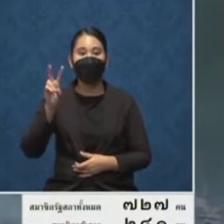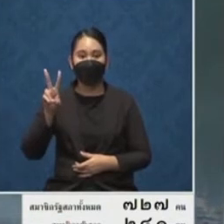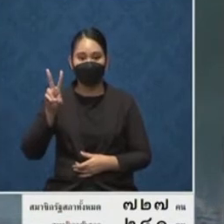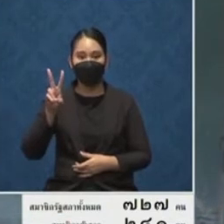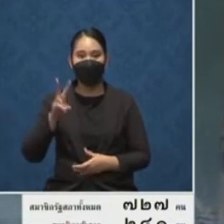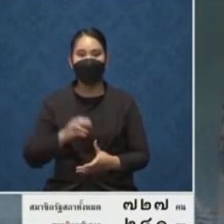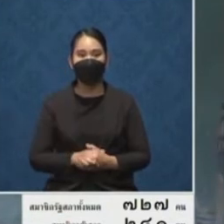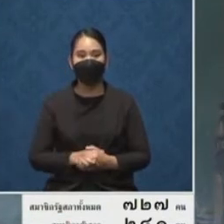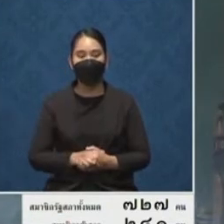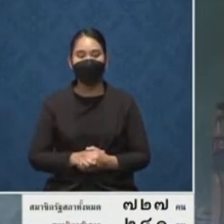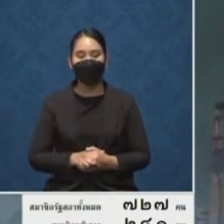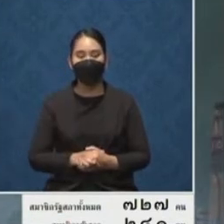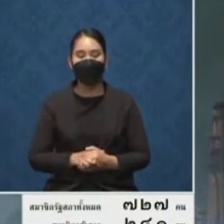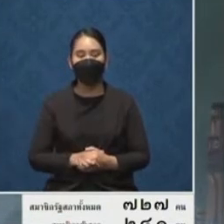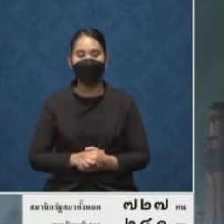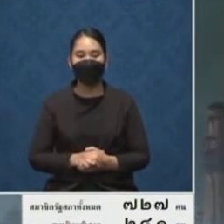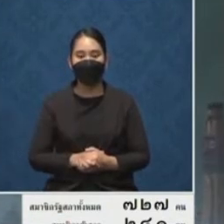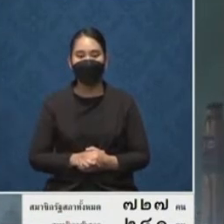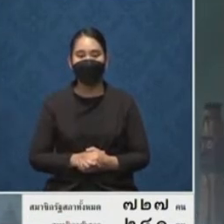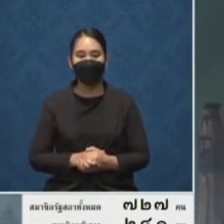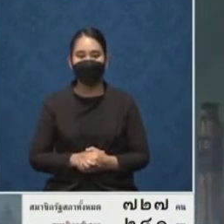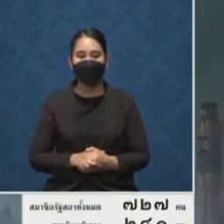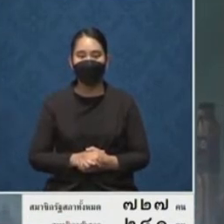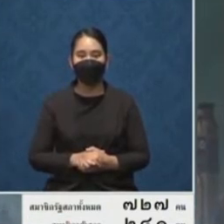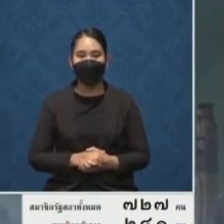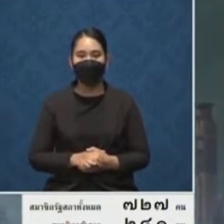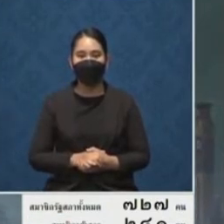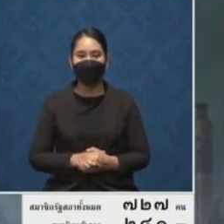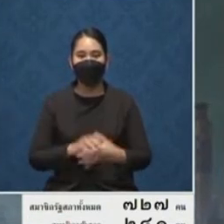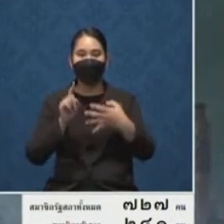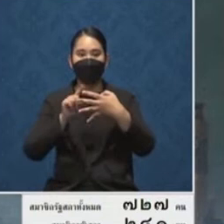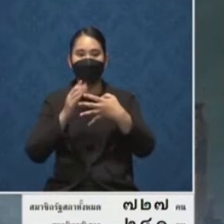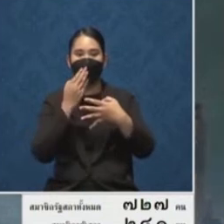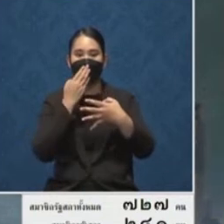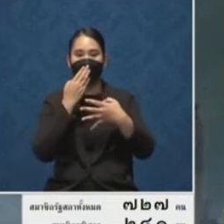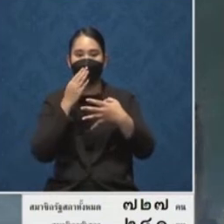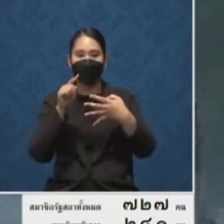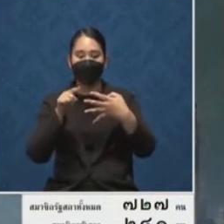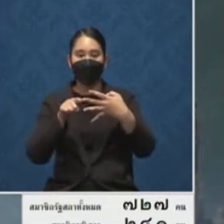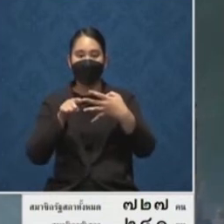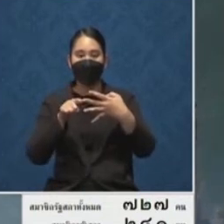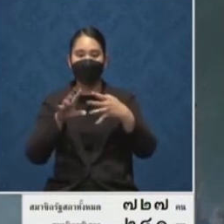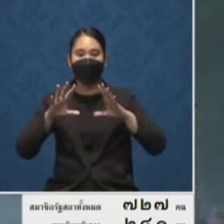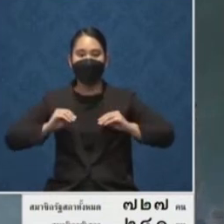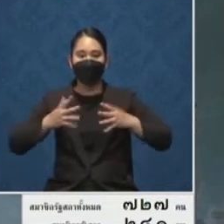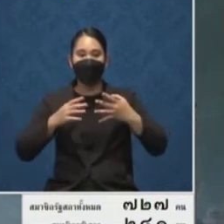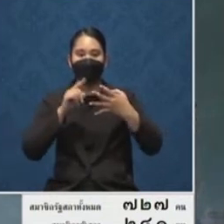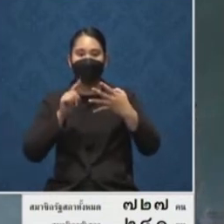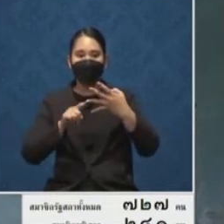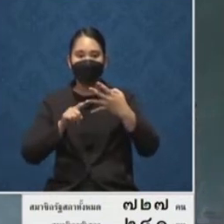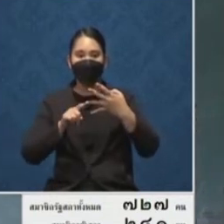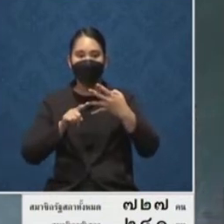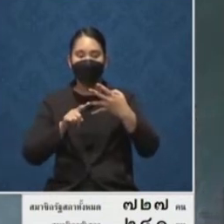492นายวีรศักดิ์ภูครองหิน 1งดออกเสียง2ไม่รับหลัก